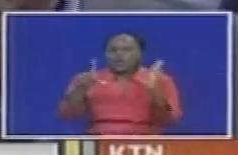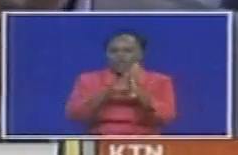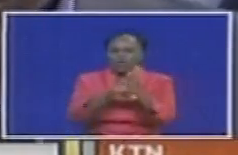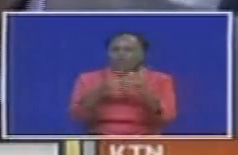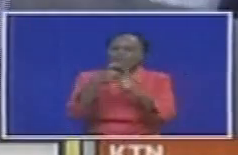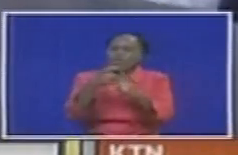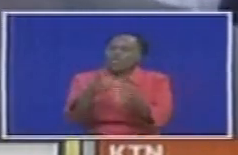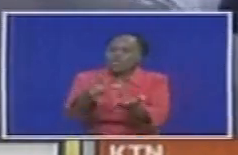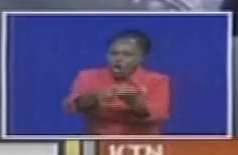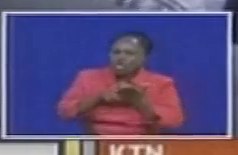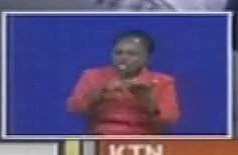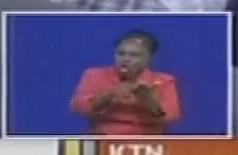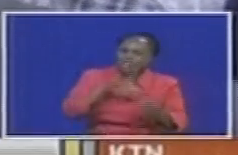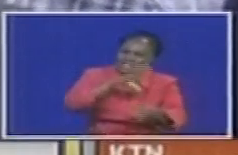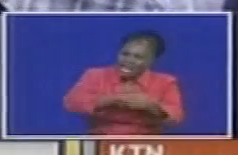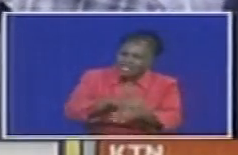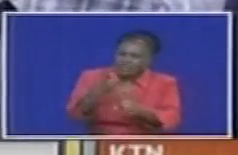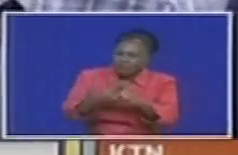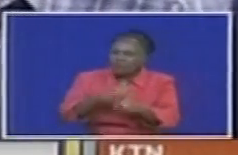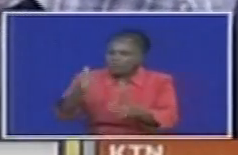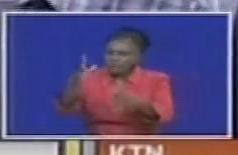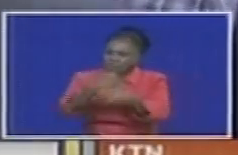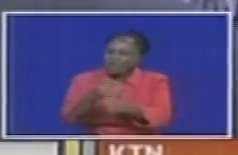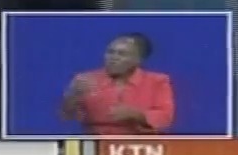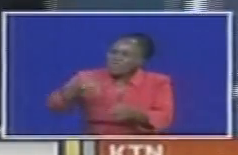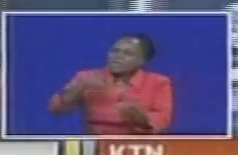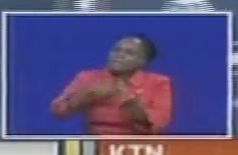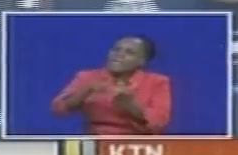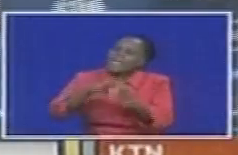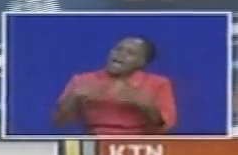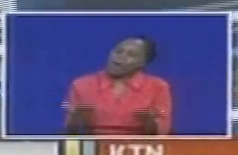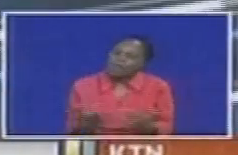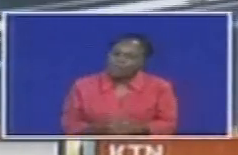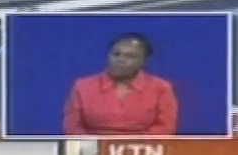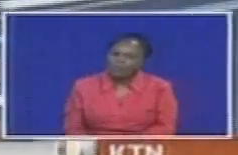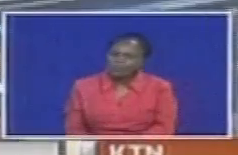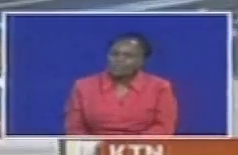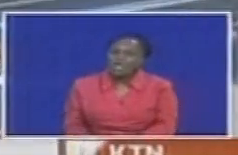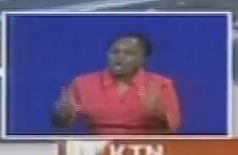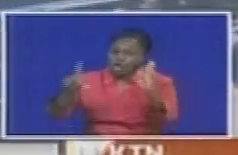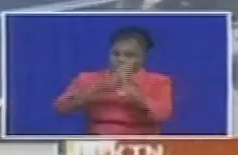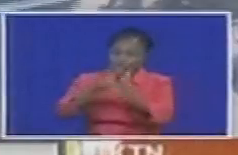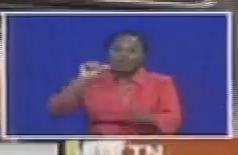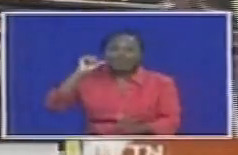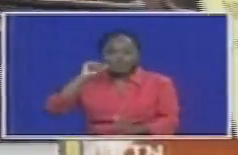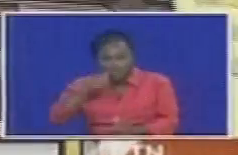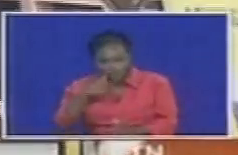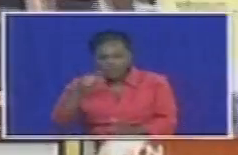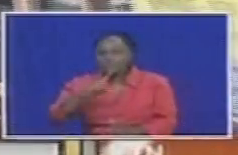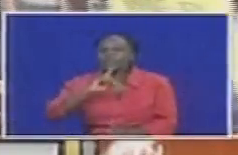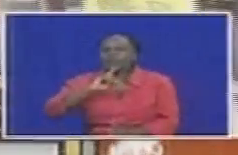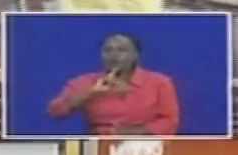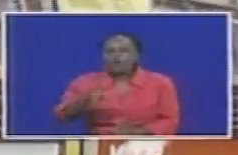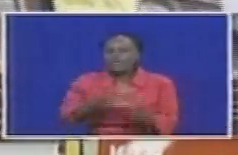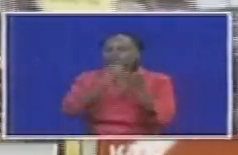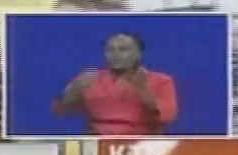SACCOS. Our vehicles have been grounded. How are we going to pay these loans? Sheria hizo mpya ambazo pia ziliagiza kung'olewa kwa keria